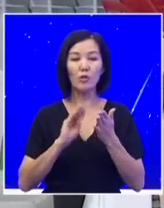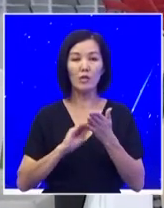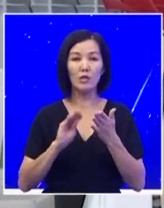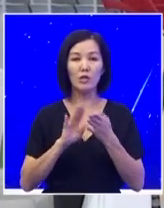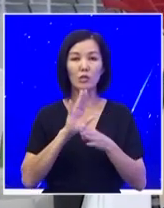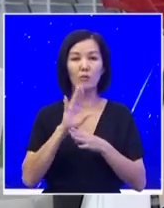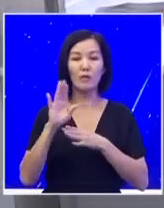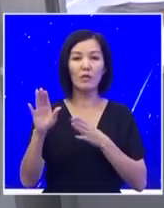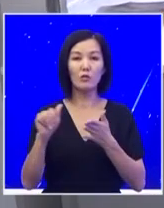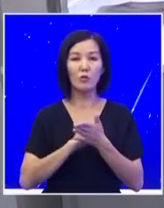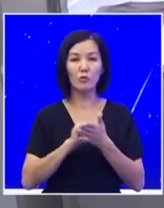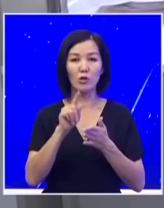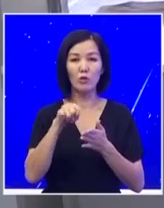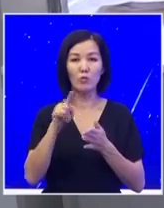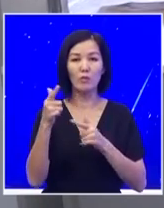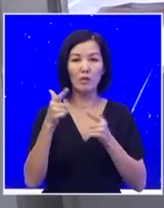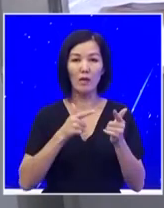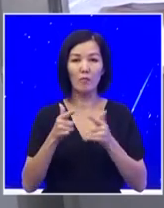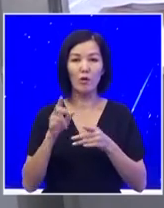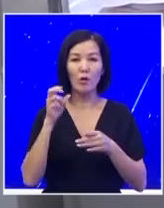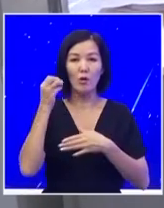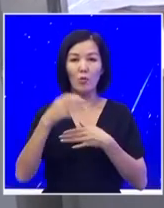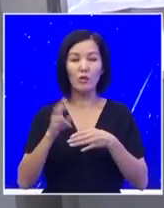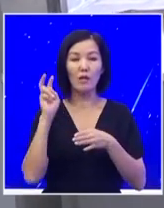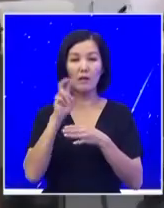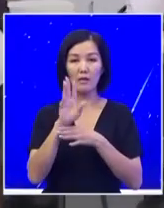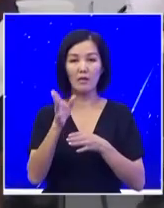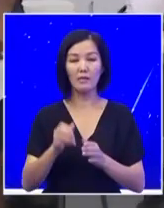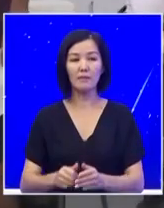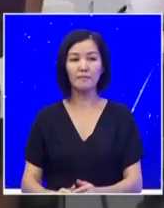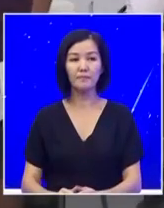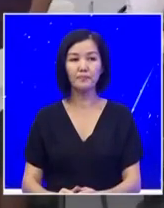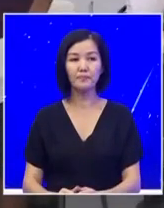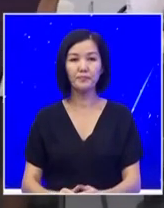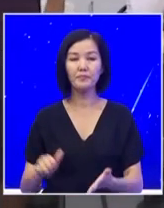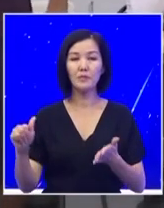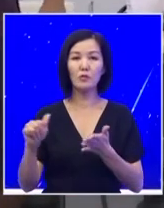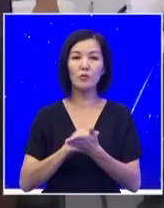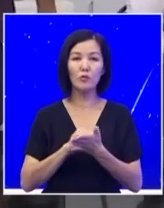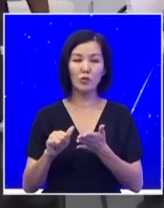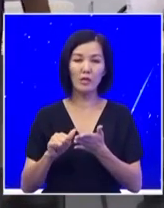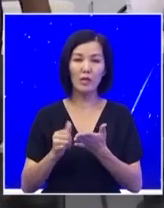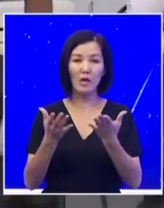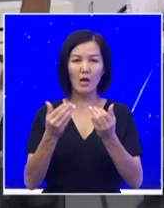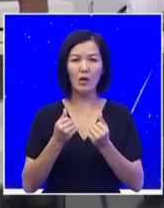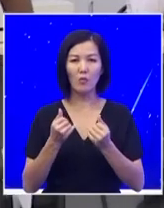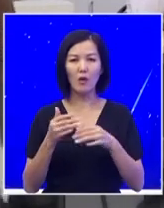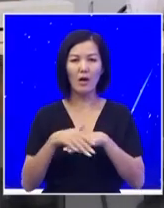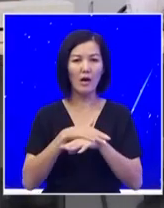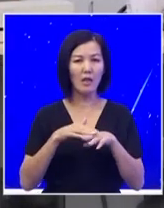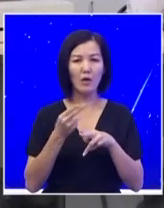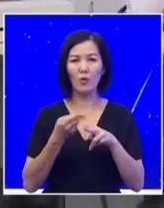кейін құжат, көлік нөмірі дайын болған сәтте орталыққа келесіз. Құжат рәсімдеуге халық көп келіп жатыр. Бірақ